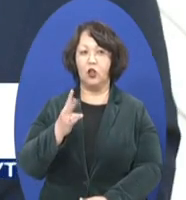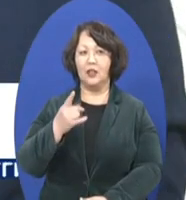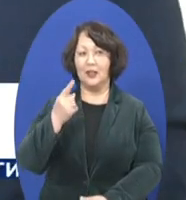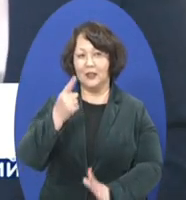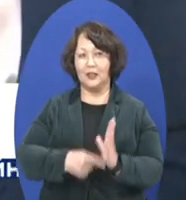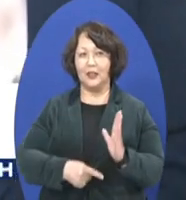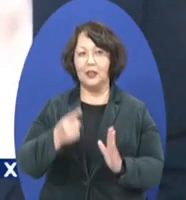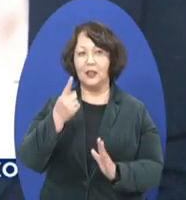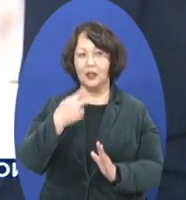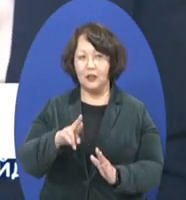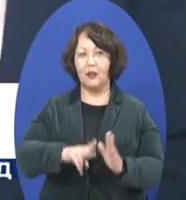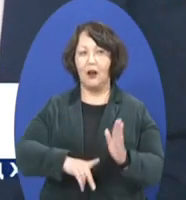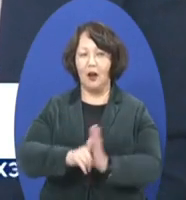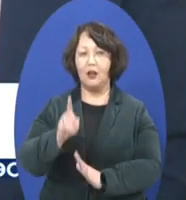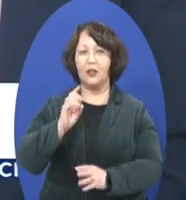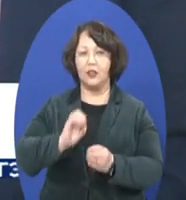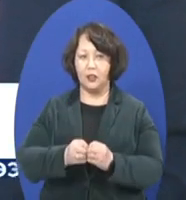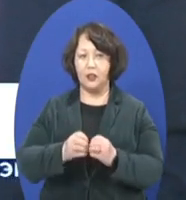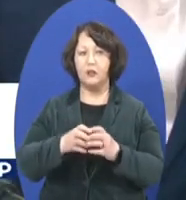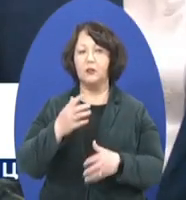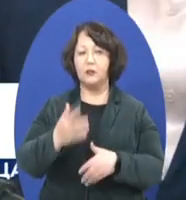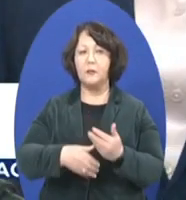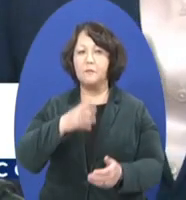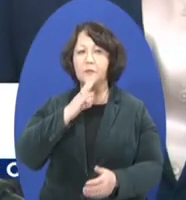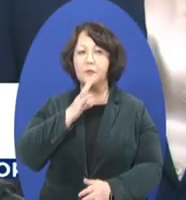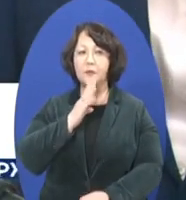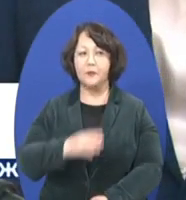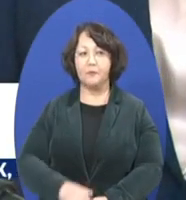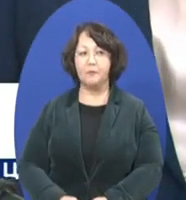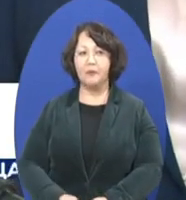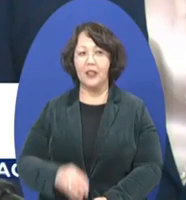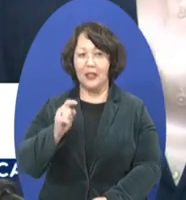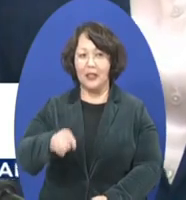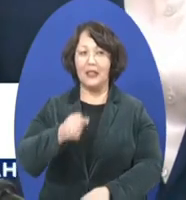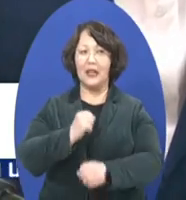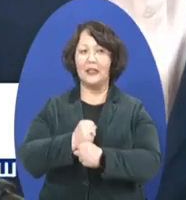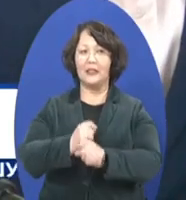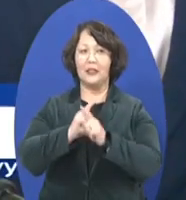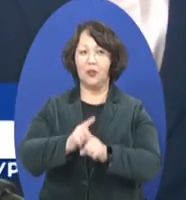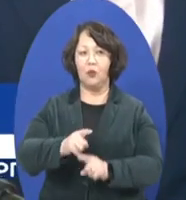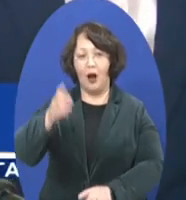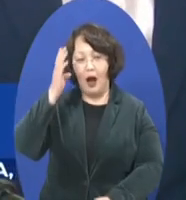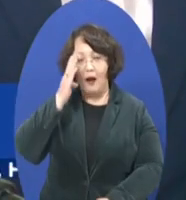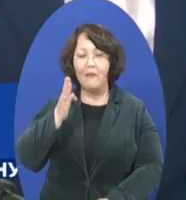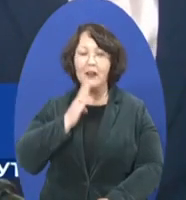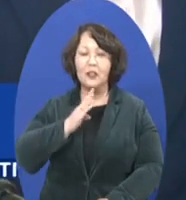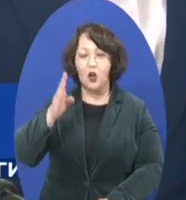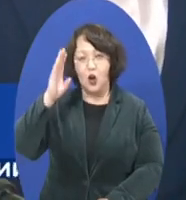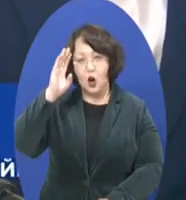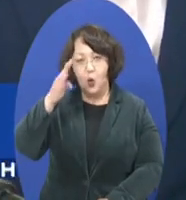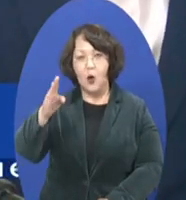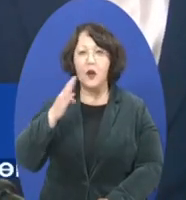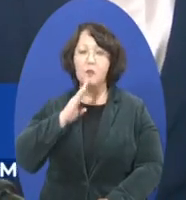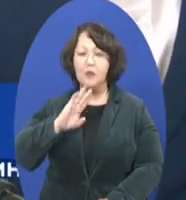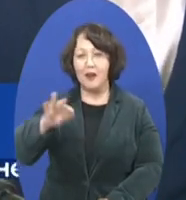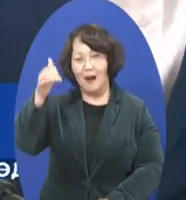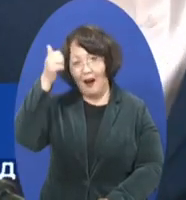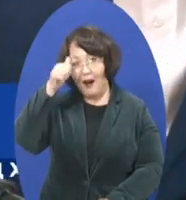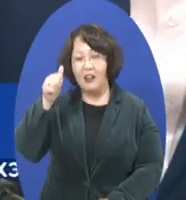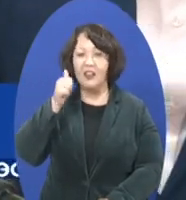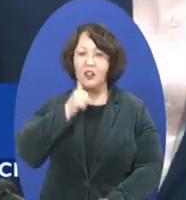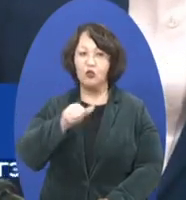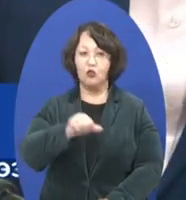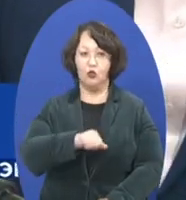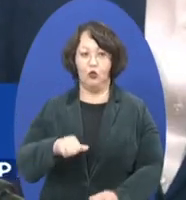сарын 1-ээс хэрэгжихээр ингэж оруулж ирж байгаа. Энэ ажлын хүрээнд эцэг их эмээ өвөө ах эгч нар хүртэл